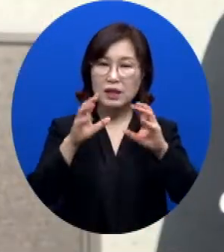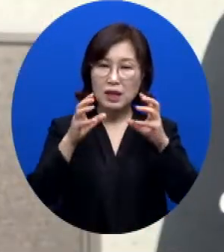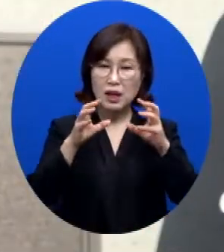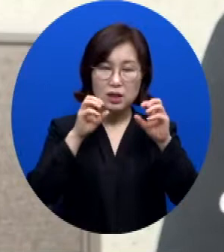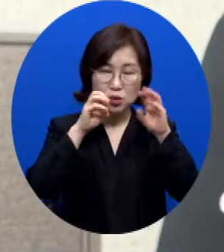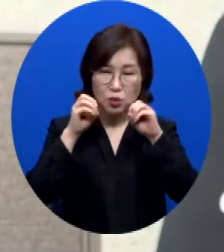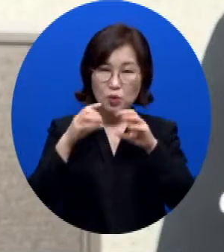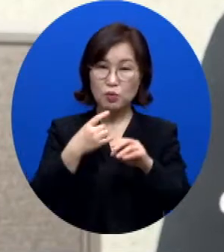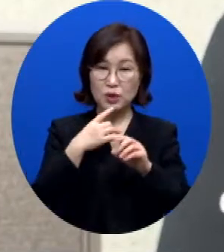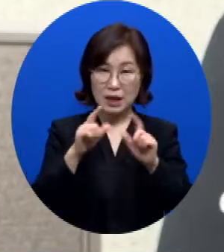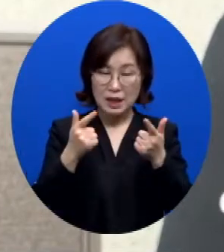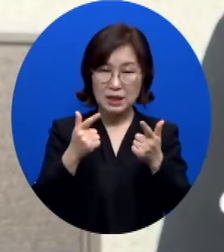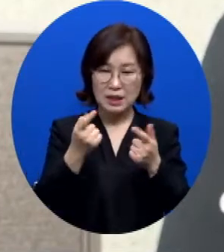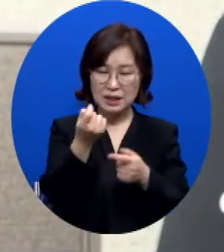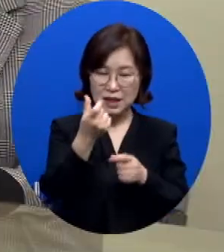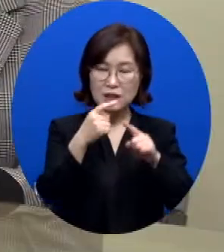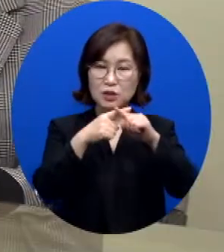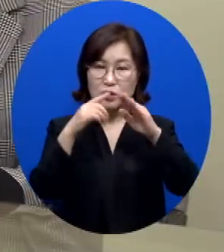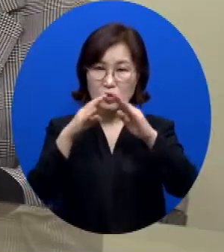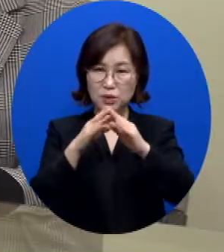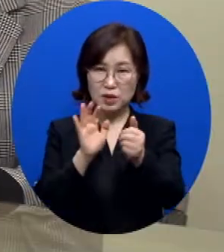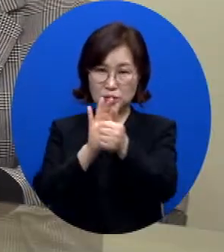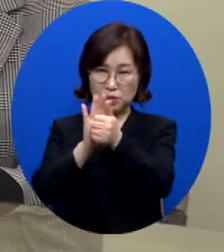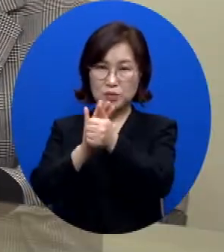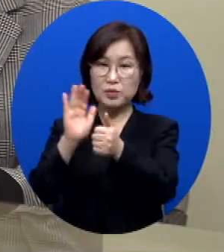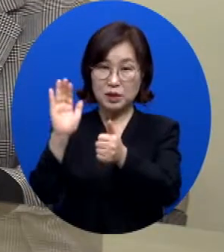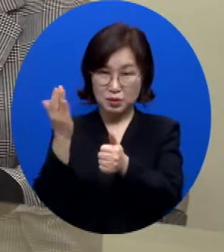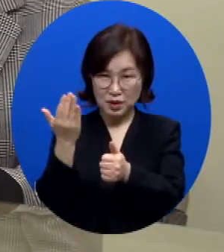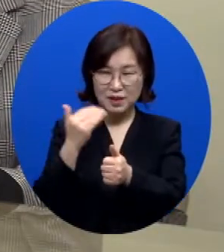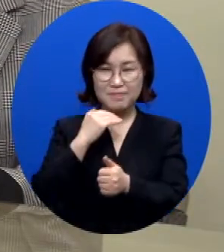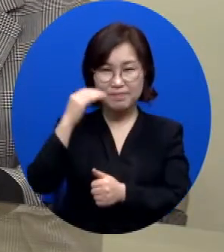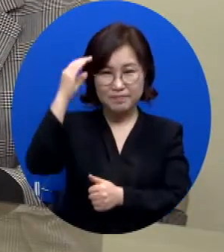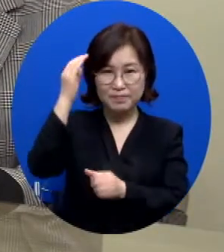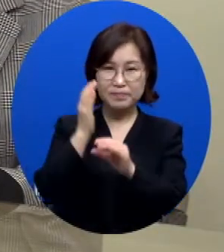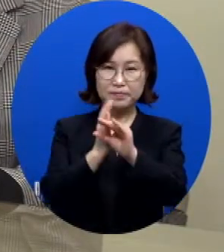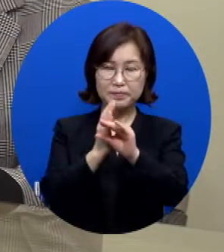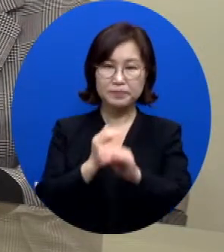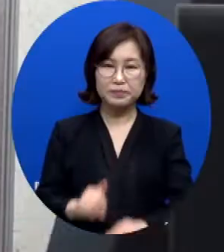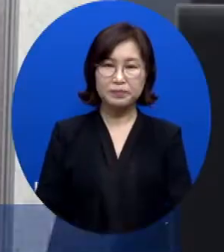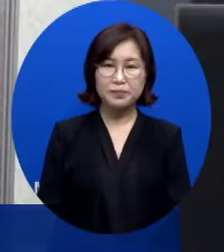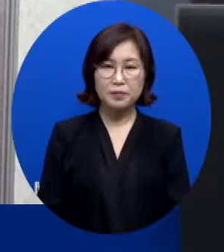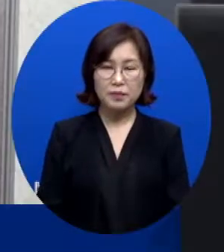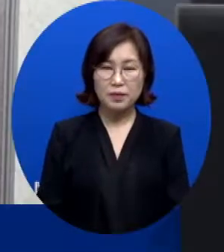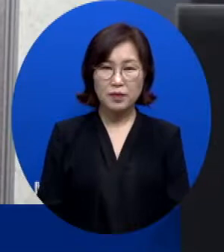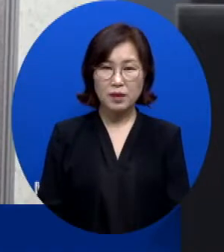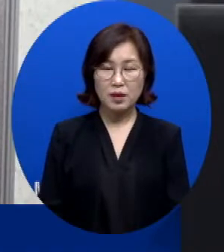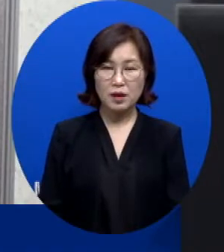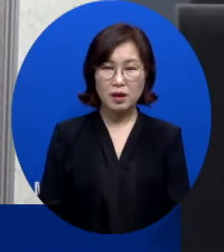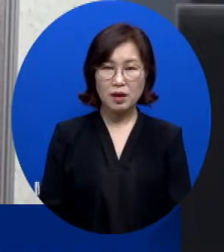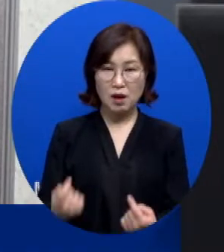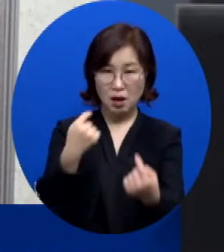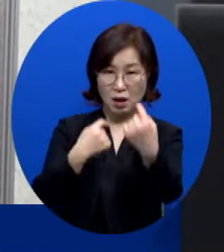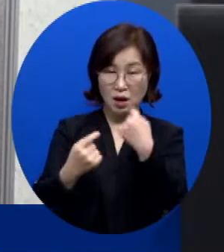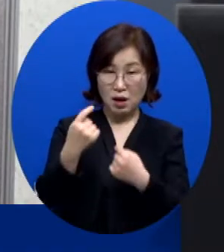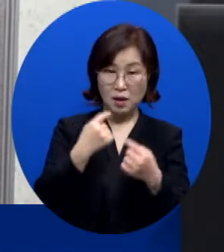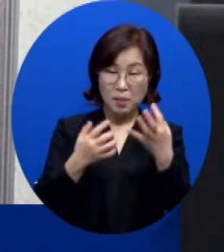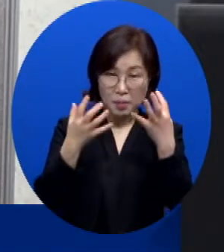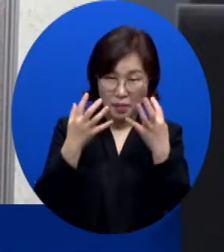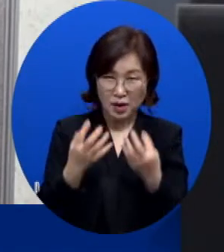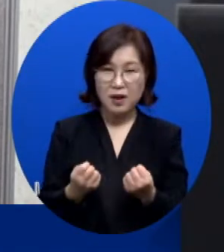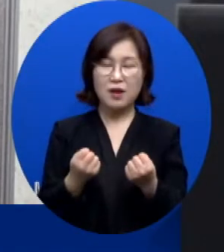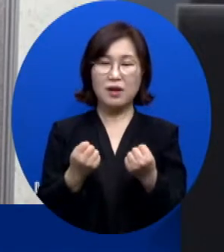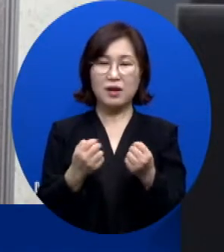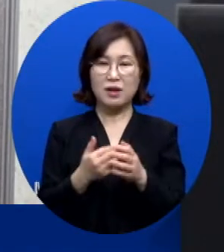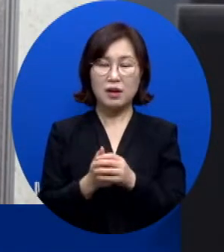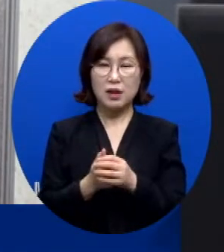선교지뿐만 아니라 작은 교회에도 도움이 될 것이라 기대했습니다. 저도 사실은 이만큼 신청해 주실 줄은 상상을 못했어요.